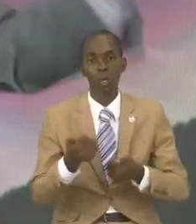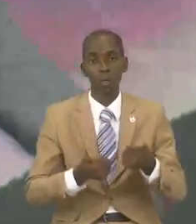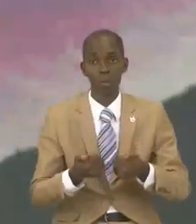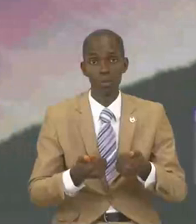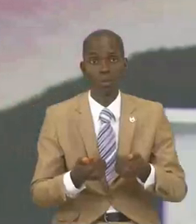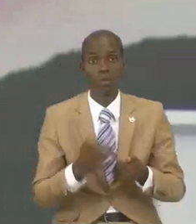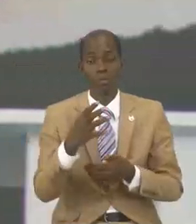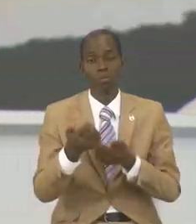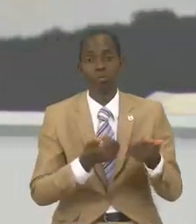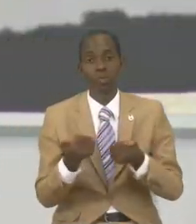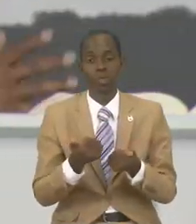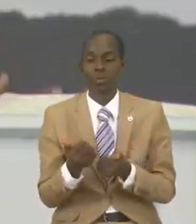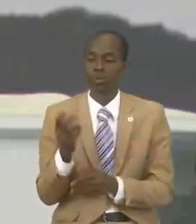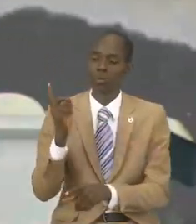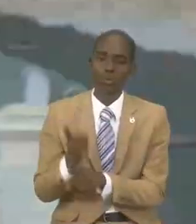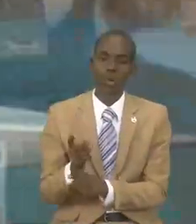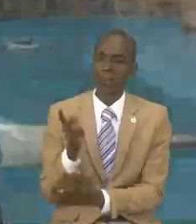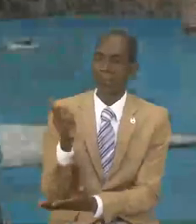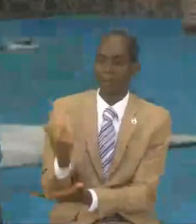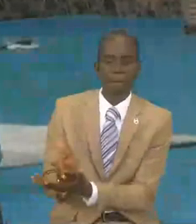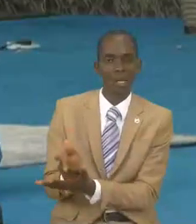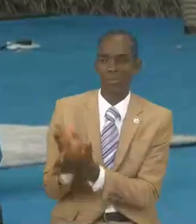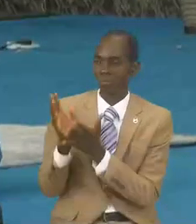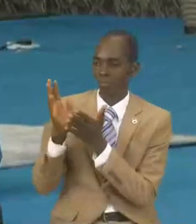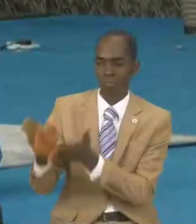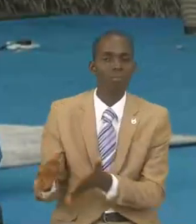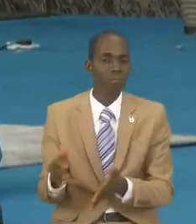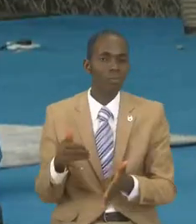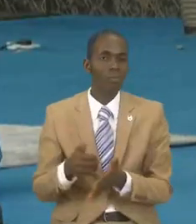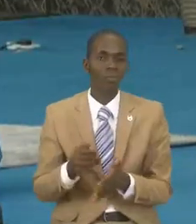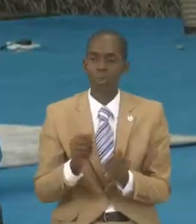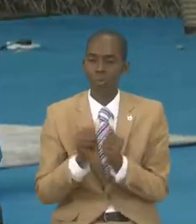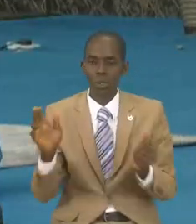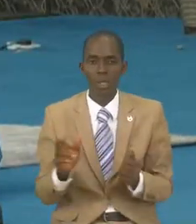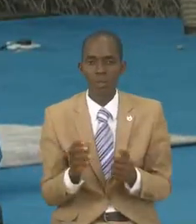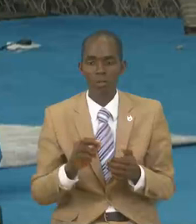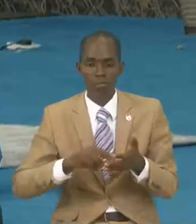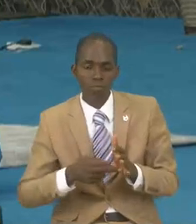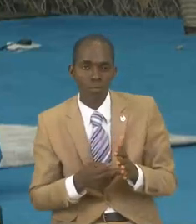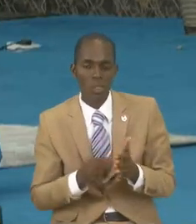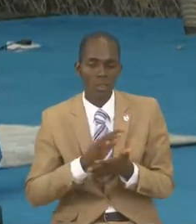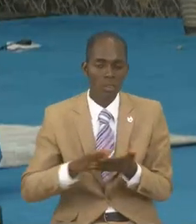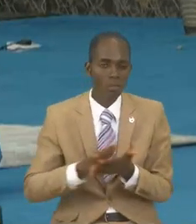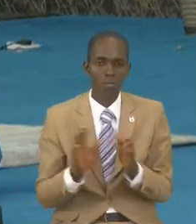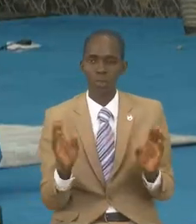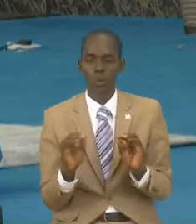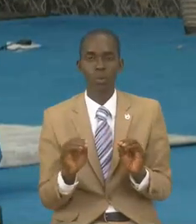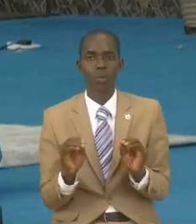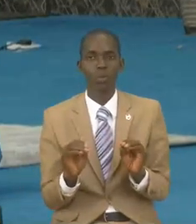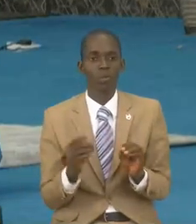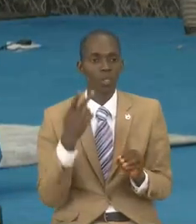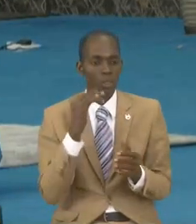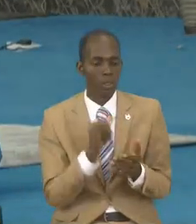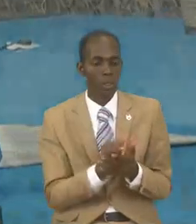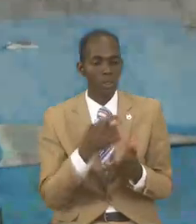d'entretenir le véhicule, vous l'abandonnez, vous ne l'entretenez plus, vous laissez le véhicule. Il y a telle chose,